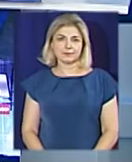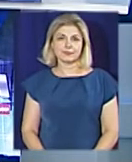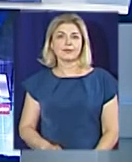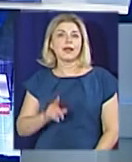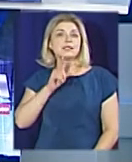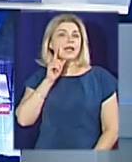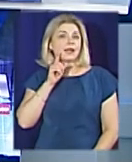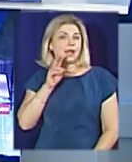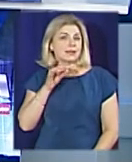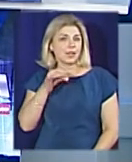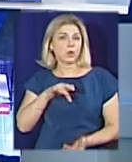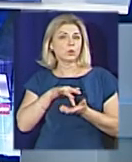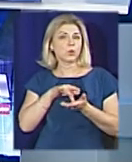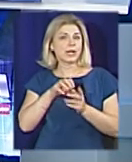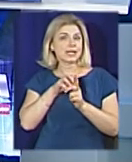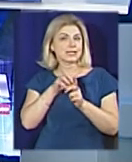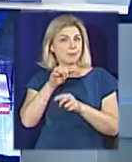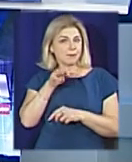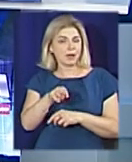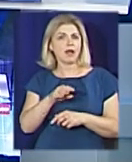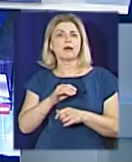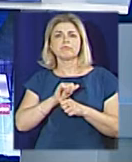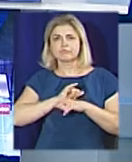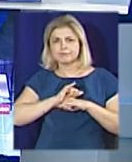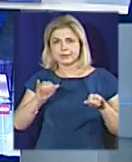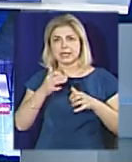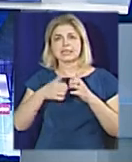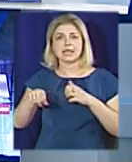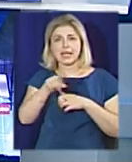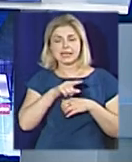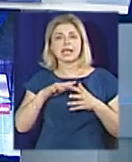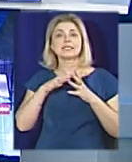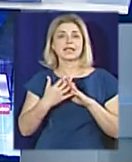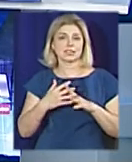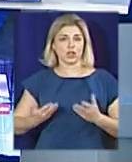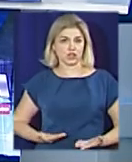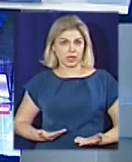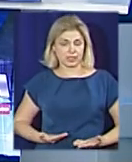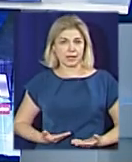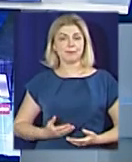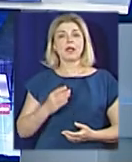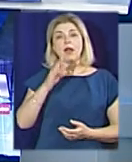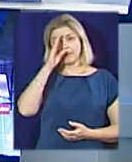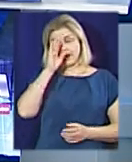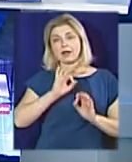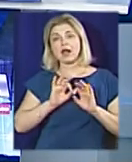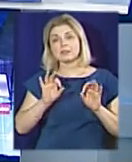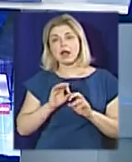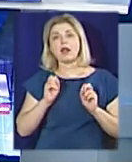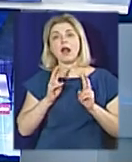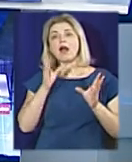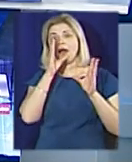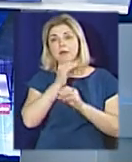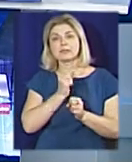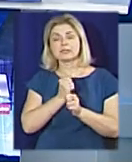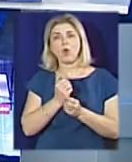Зелений туризм набирає прихильності серед міських жителів. Власник агросадиби розповів журналістам, як йому вдалося створити успішний бізнес